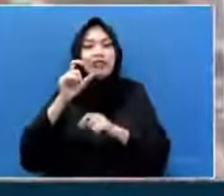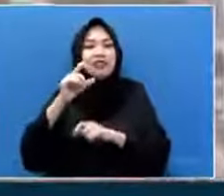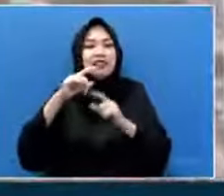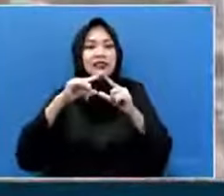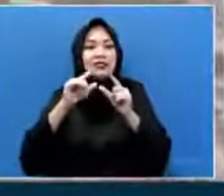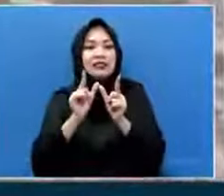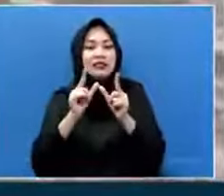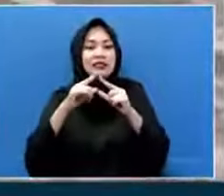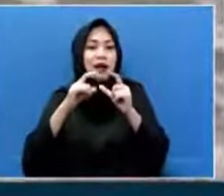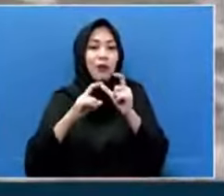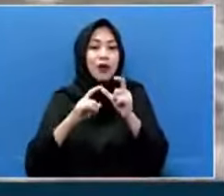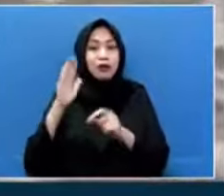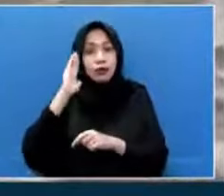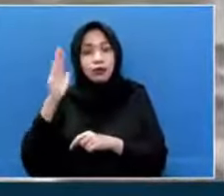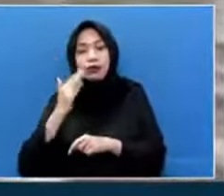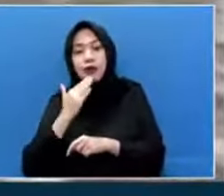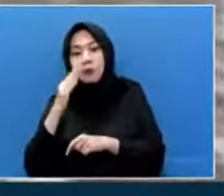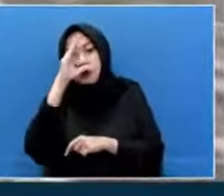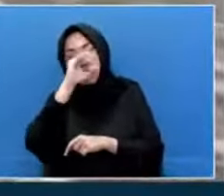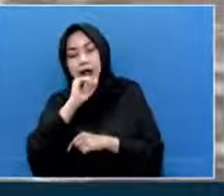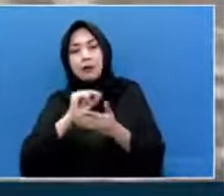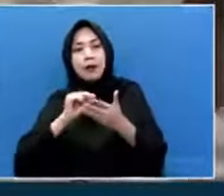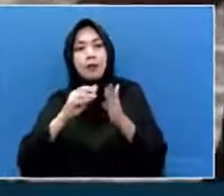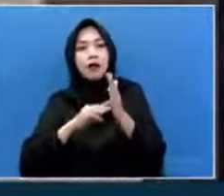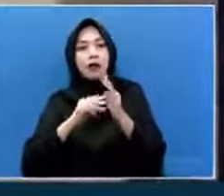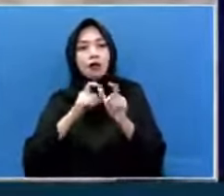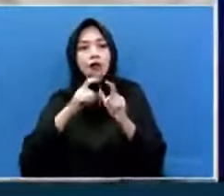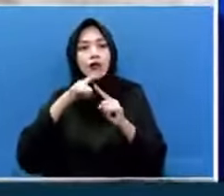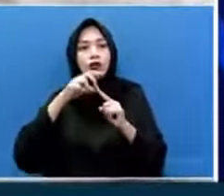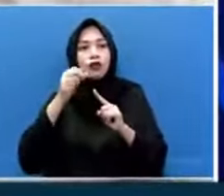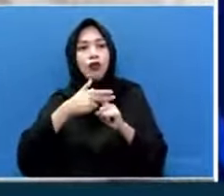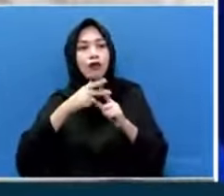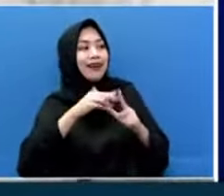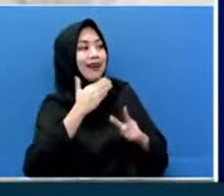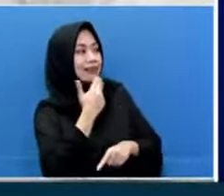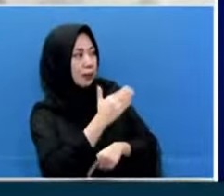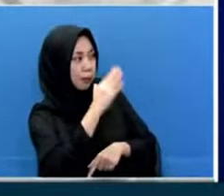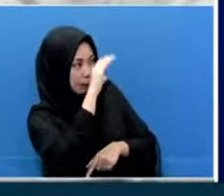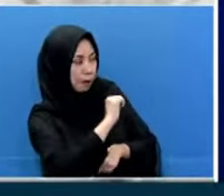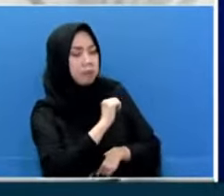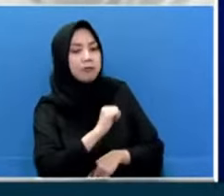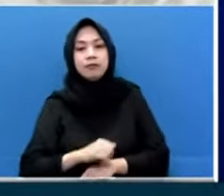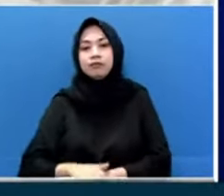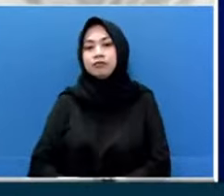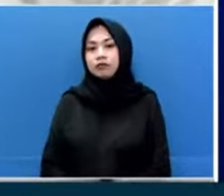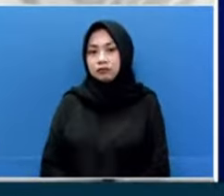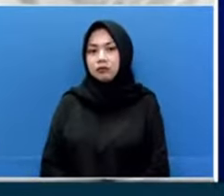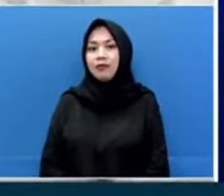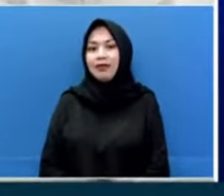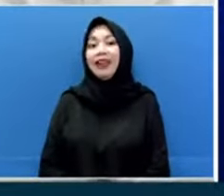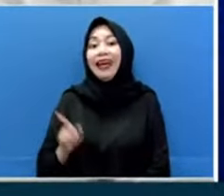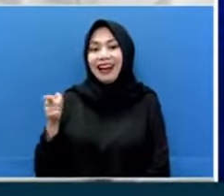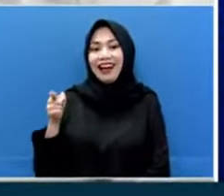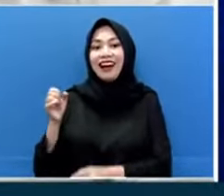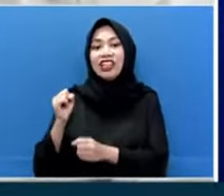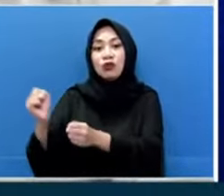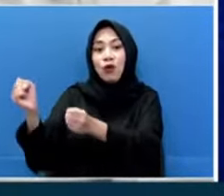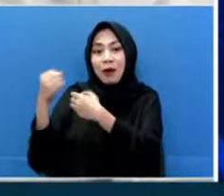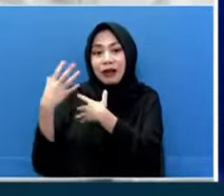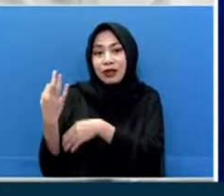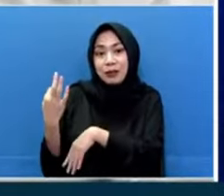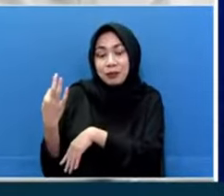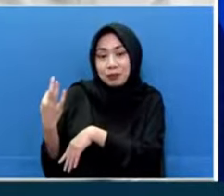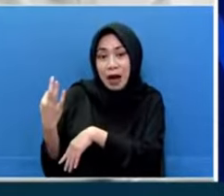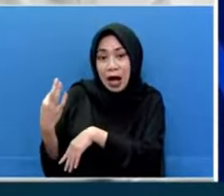Umar Mustofa Selamat malam Pak Umar Selamat malam Pak Kalau informasi terkininya Sudah berapa